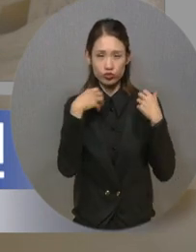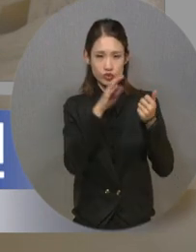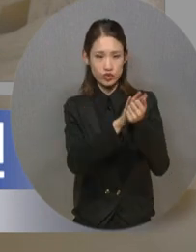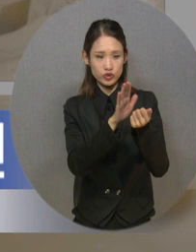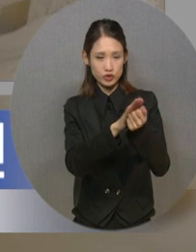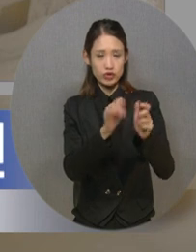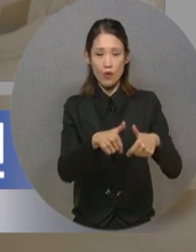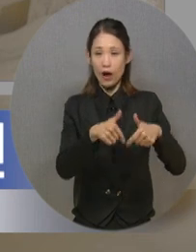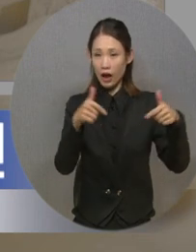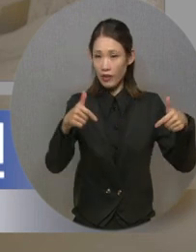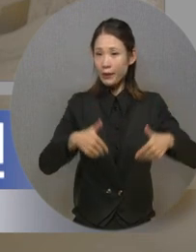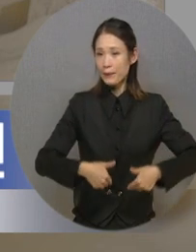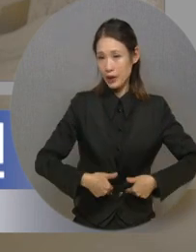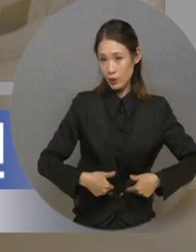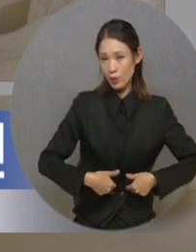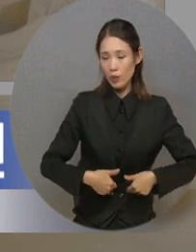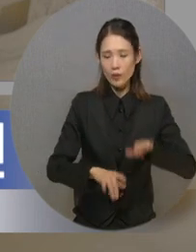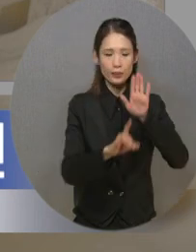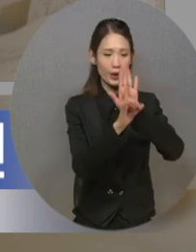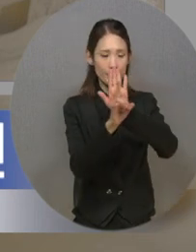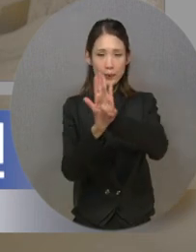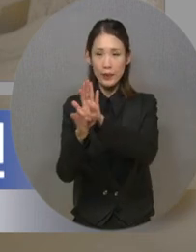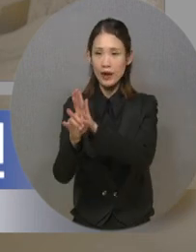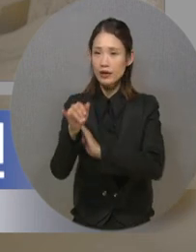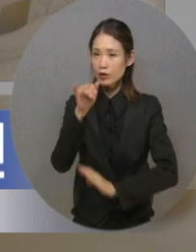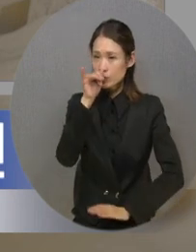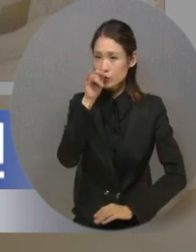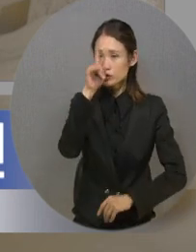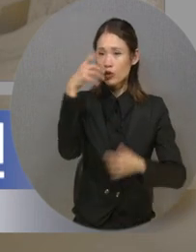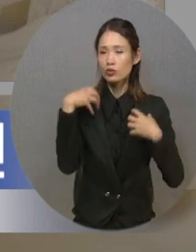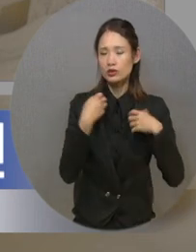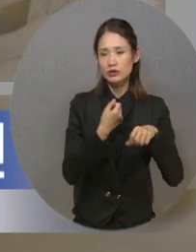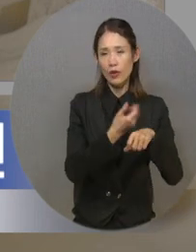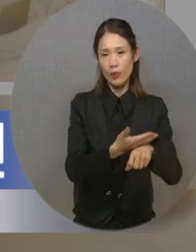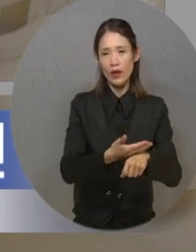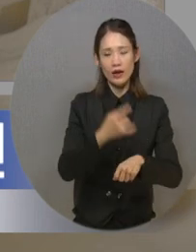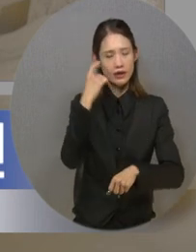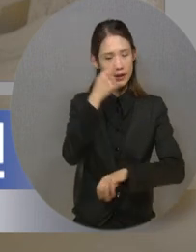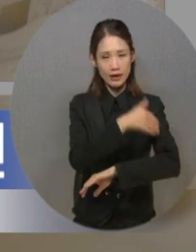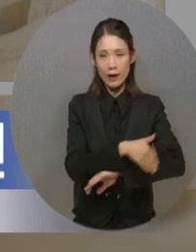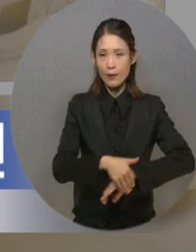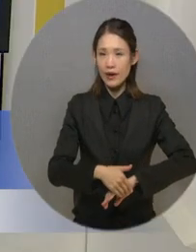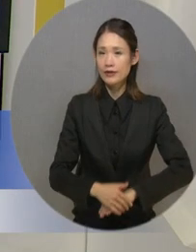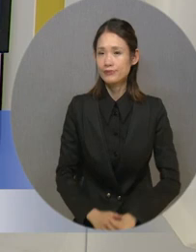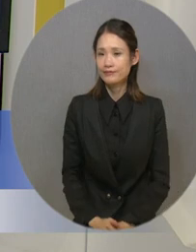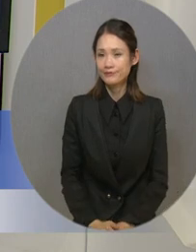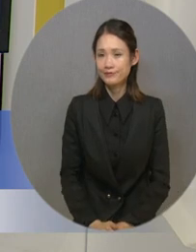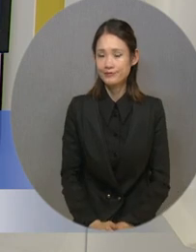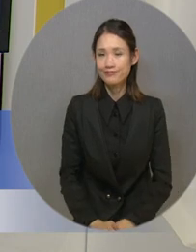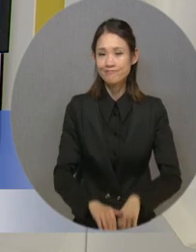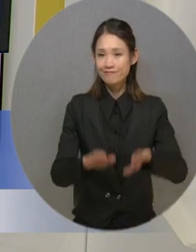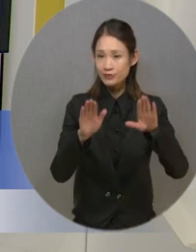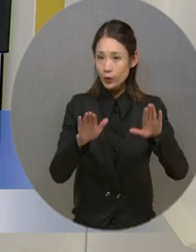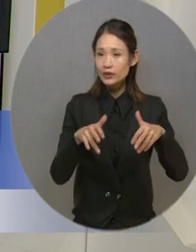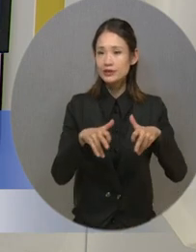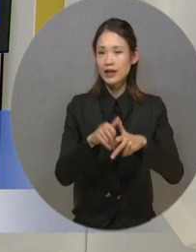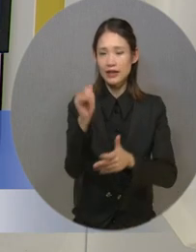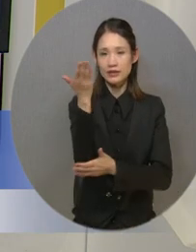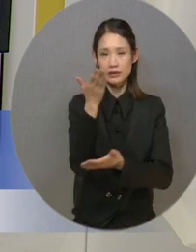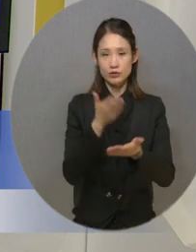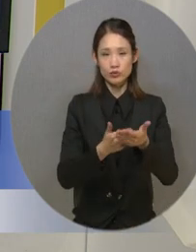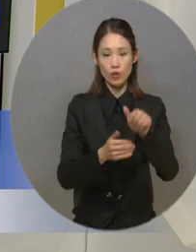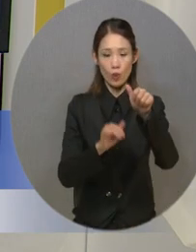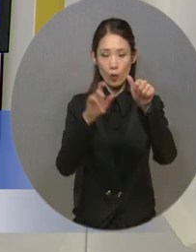알리고이 서명을 모아 국회와 정부의 전달할 예정이라고 합니다 오늘 장애인 신문